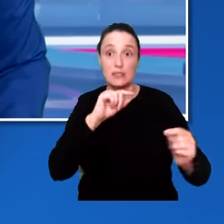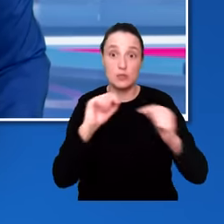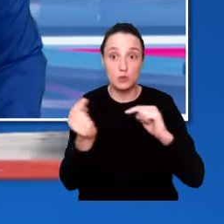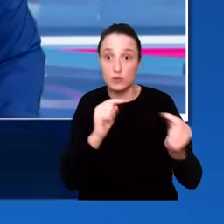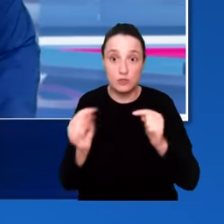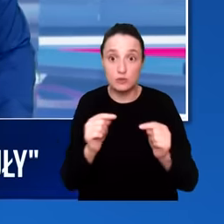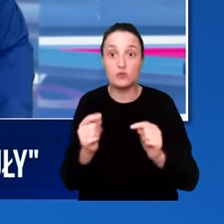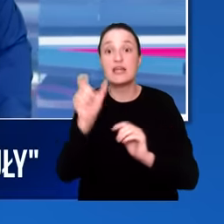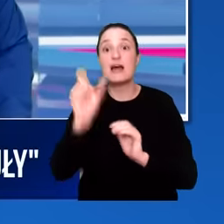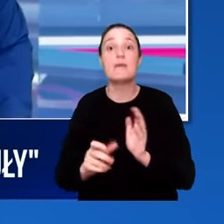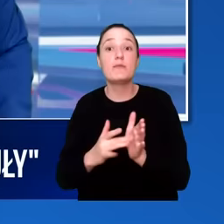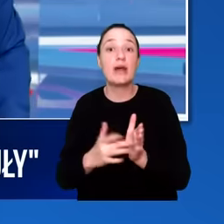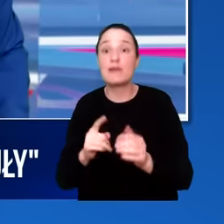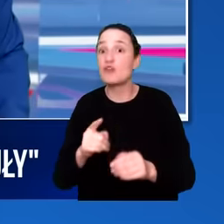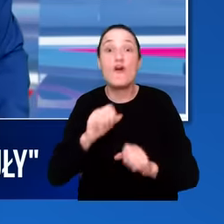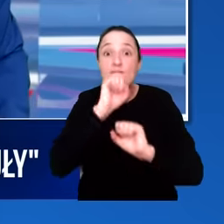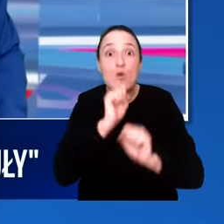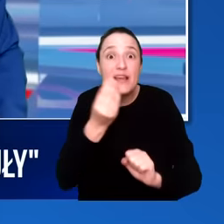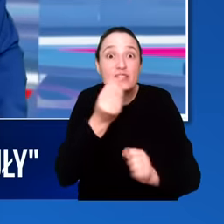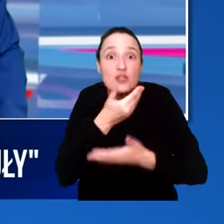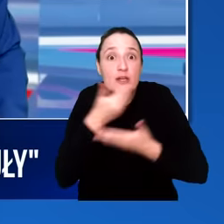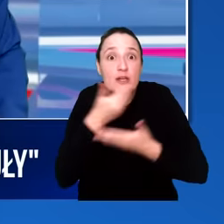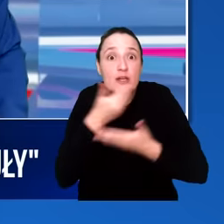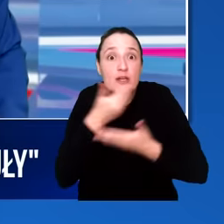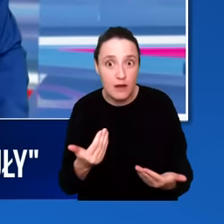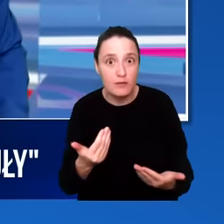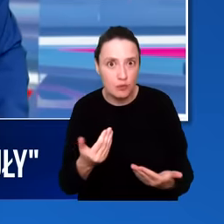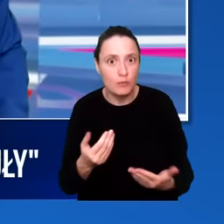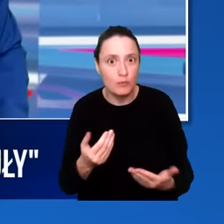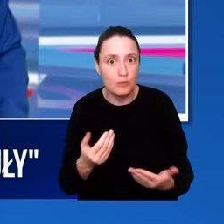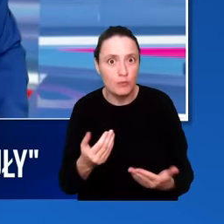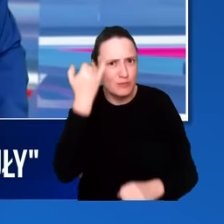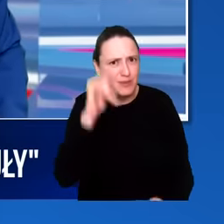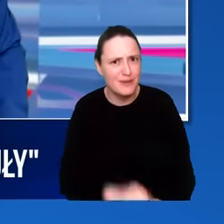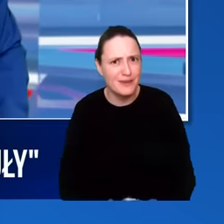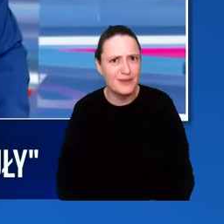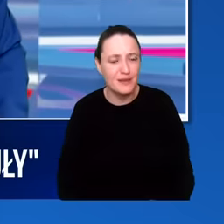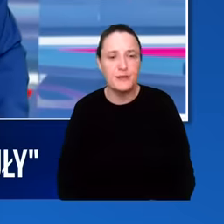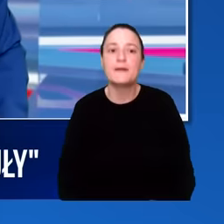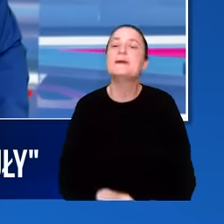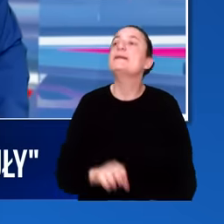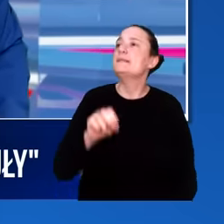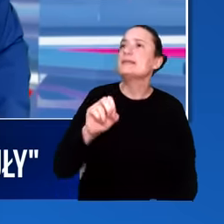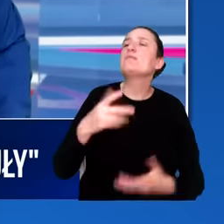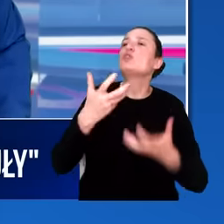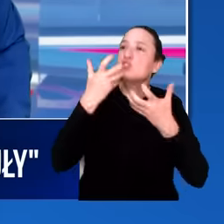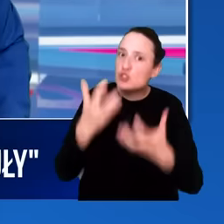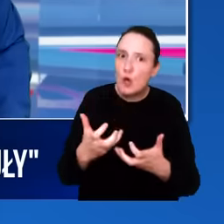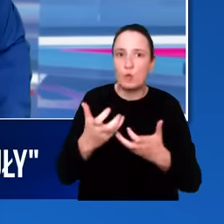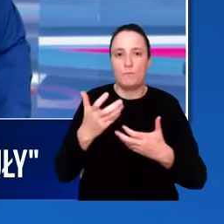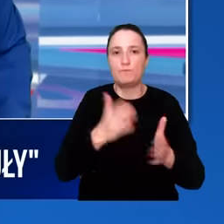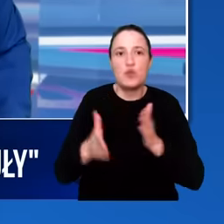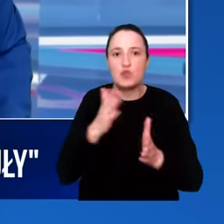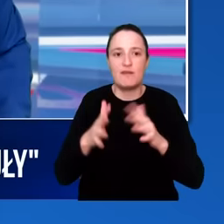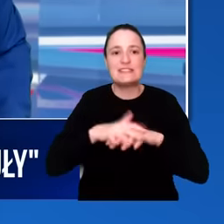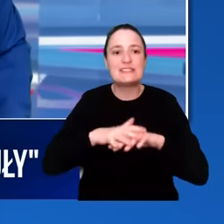premier Donald Tusk, nie istnieje. To też jest jednak dość poważna wada. Znaczy oni chcą zbudować system podobny do